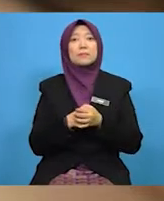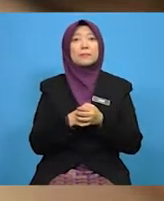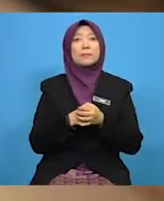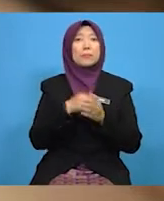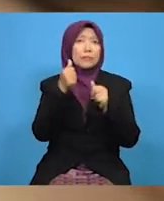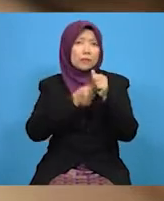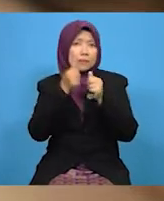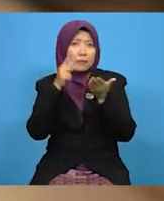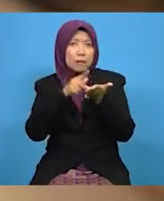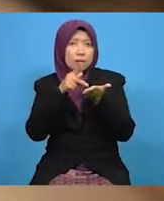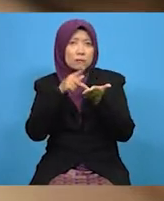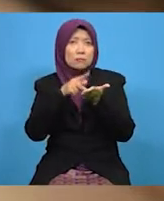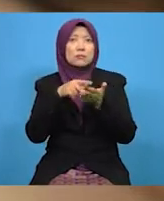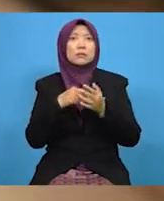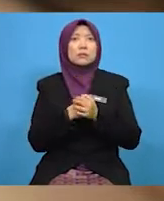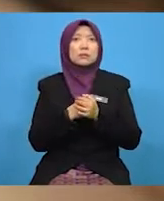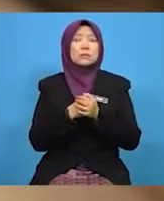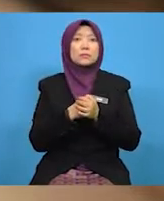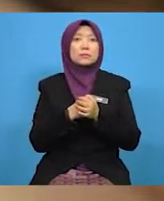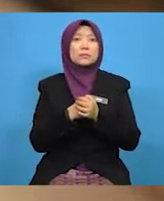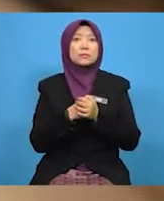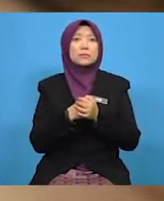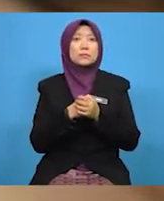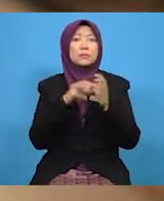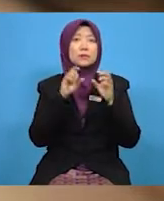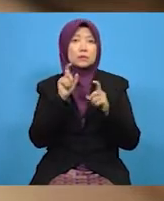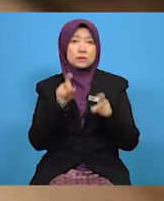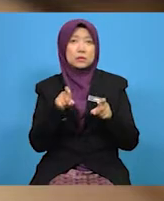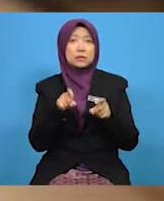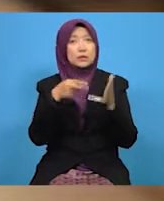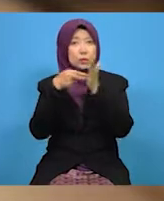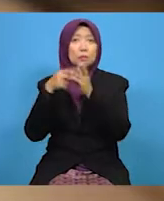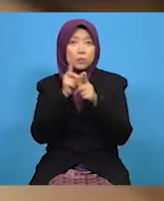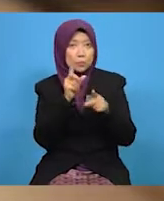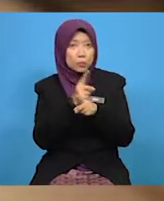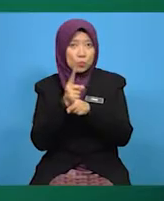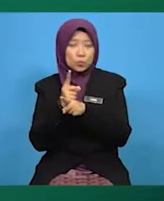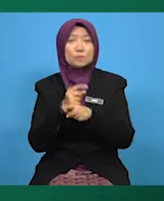menghitung, sentiasa bundarkan jawapan kamu kepada dua titik perpuluhan.